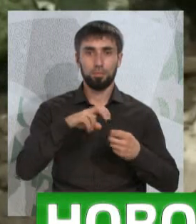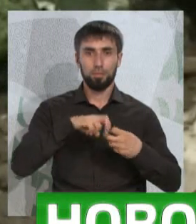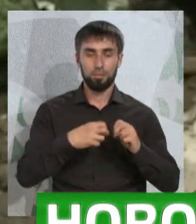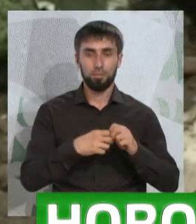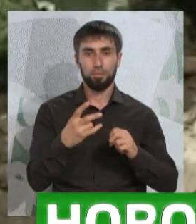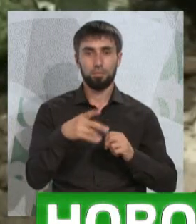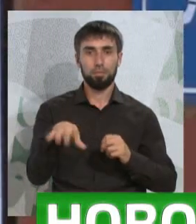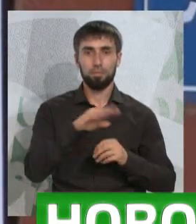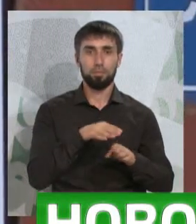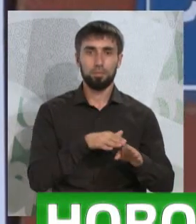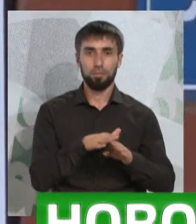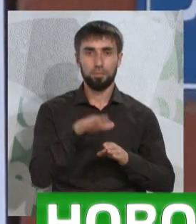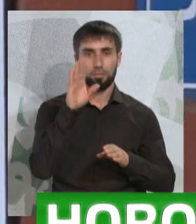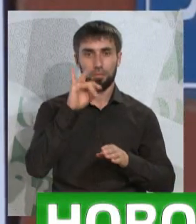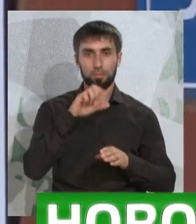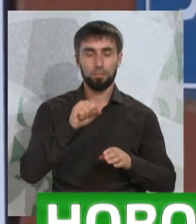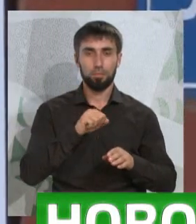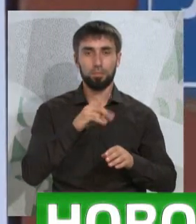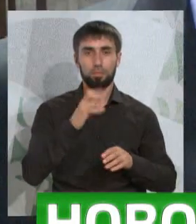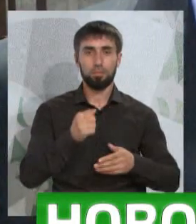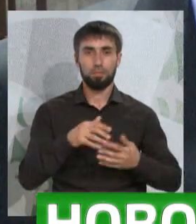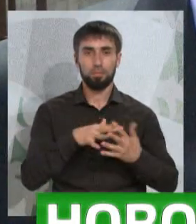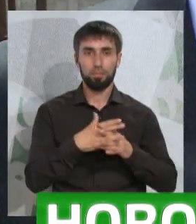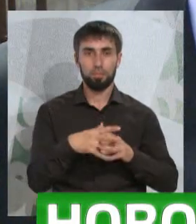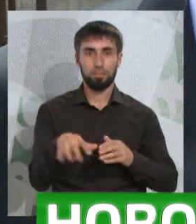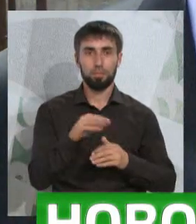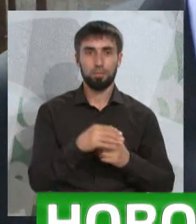полностью заменить водоснабжающие сети села.